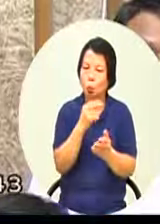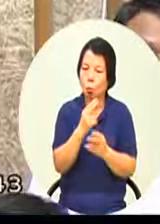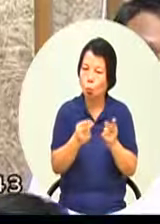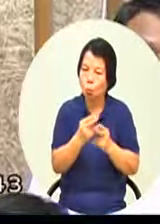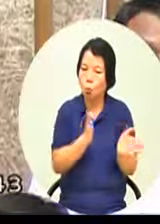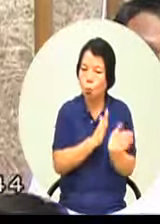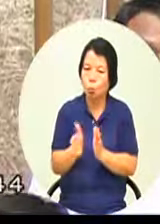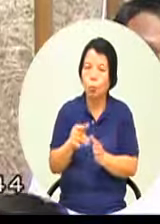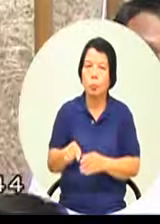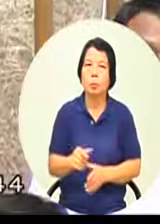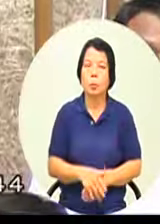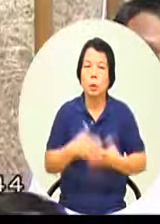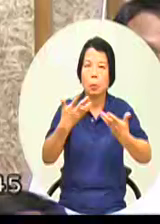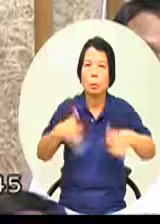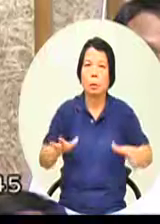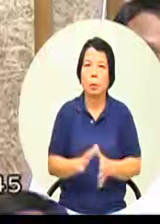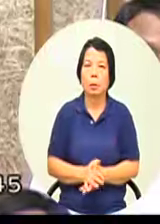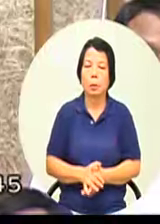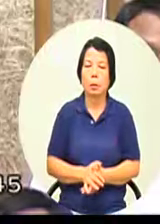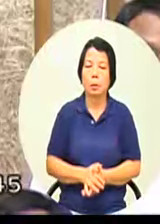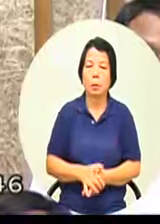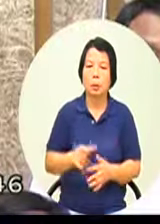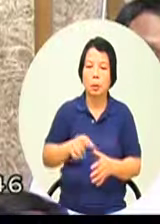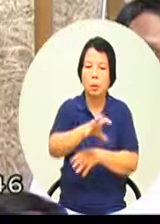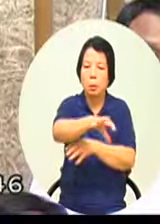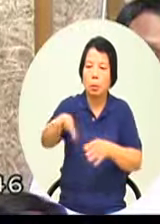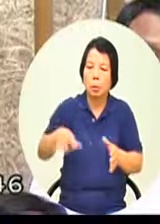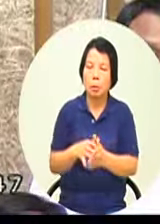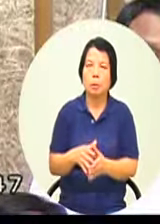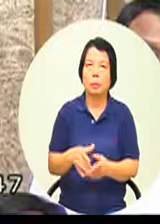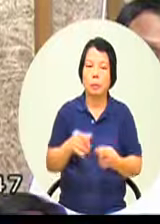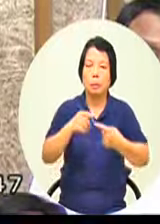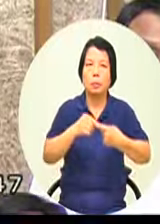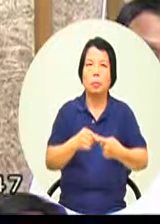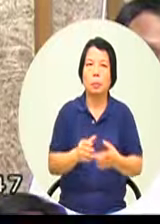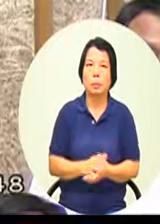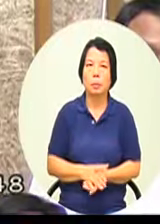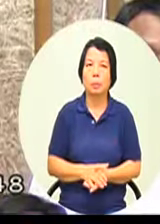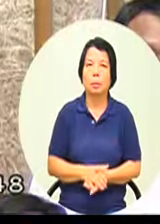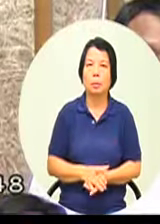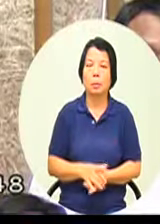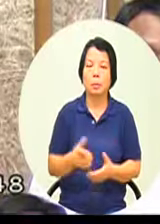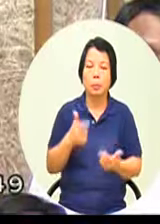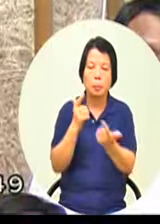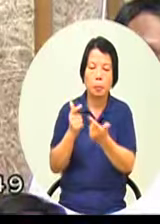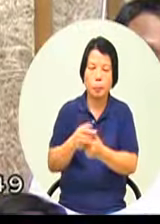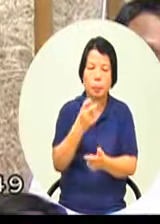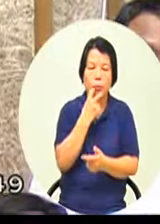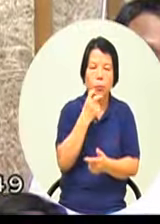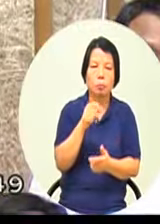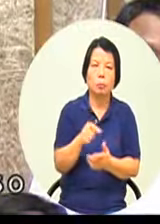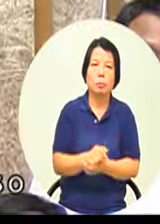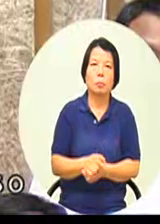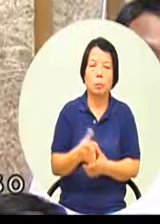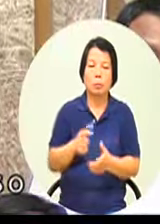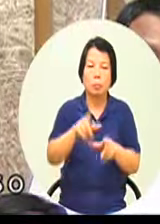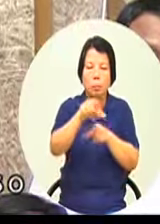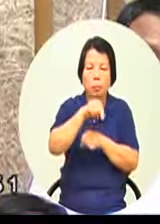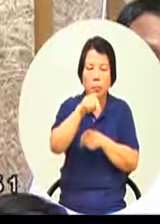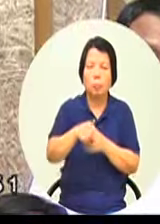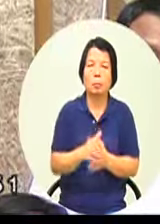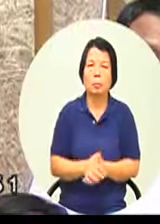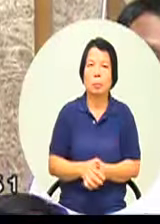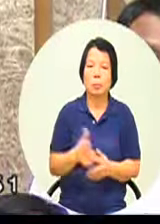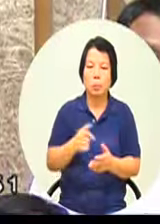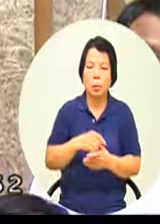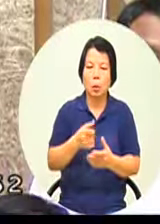在那个很多地方报告过，大概有几个方面，然后第一个当然就是我们配合中央的部分，然后做相关的这个辅助